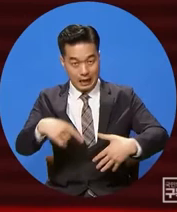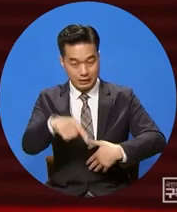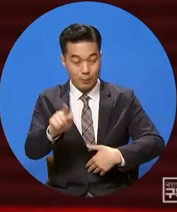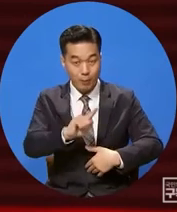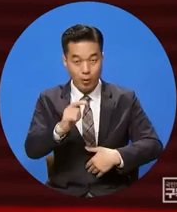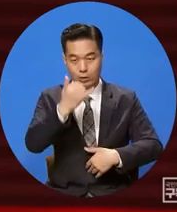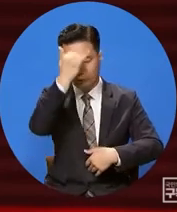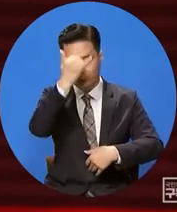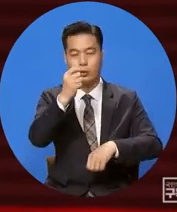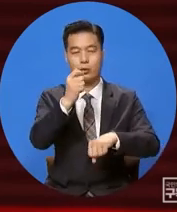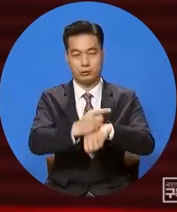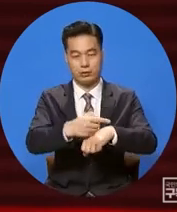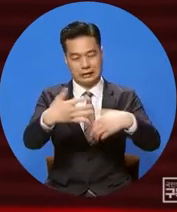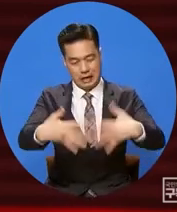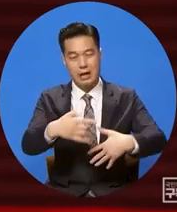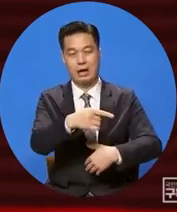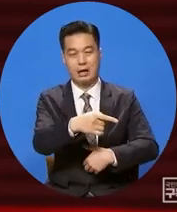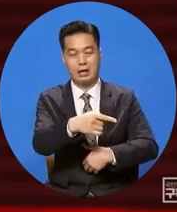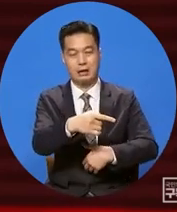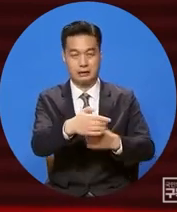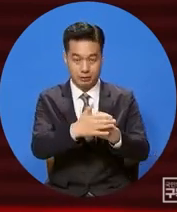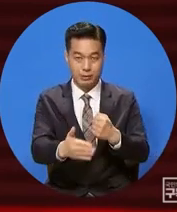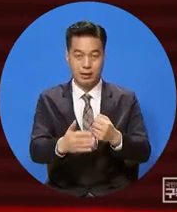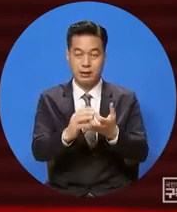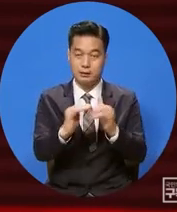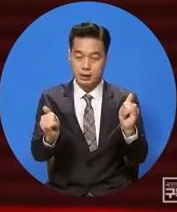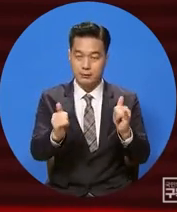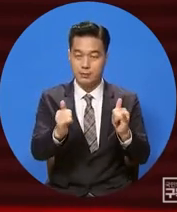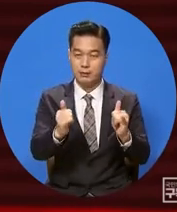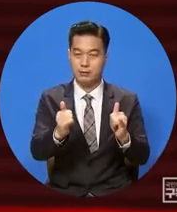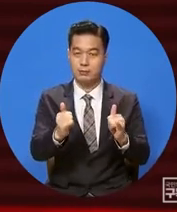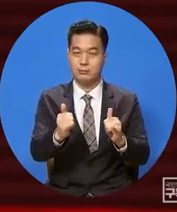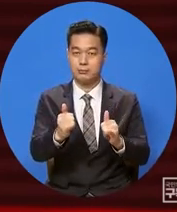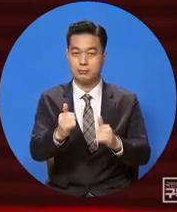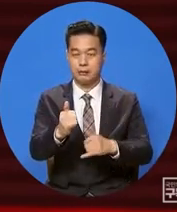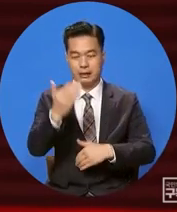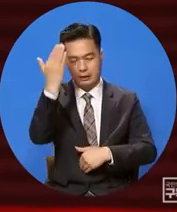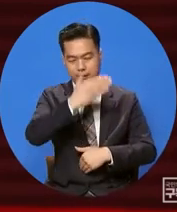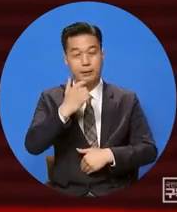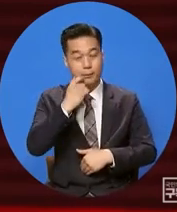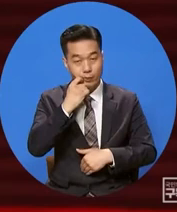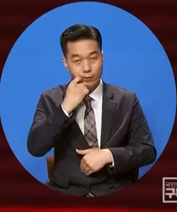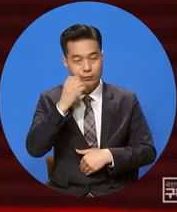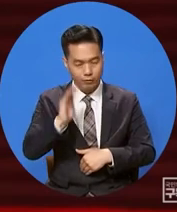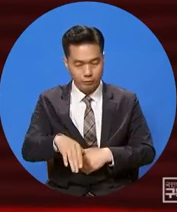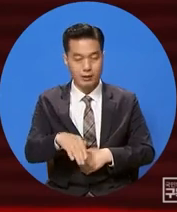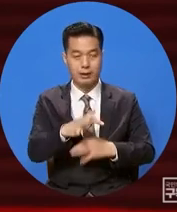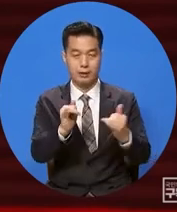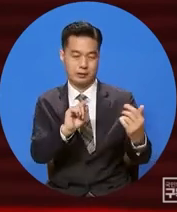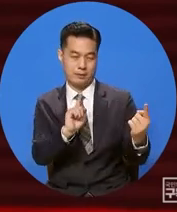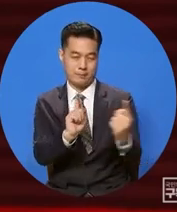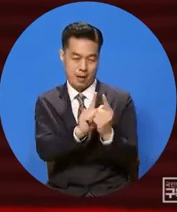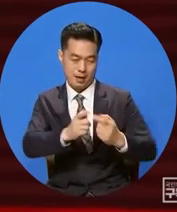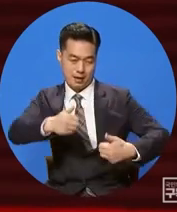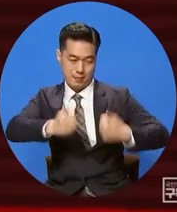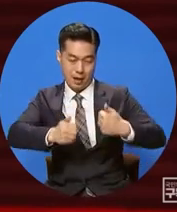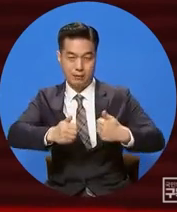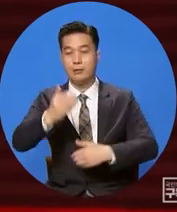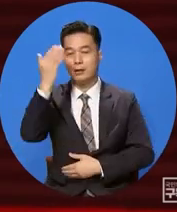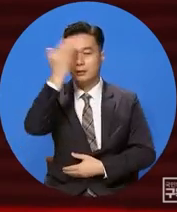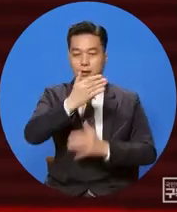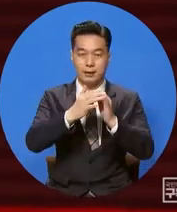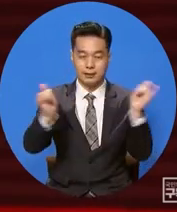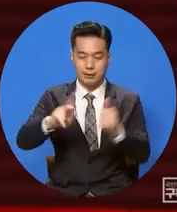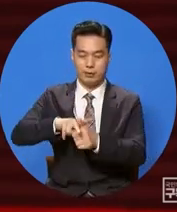도덕성입니다. 사람이 도덕성이 형편없죠. 그런데 이런 사람 상대하려면 깨끗한 사람